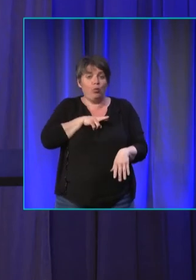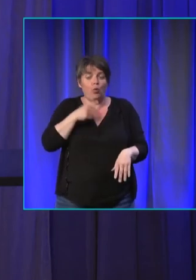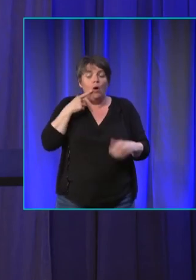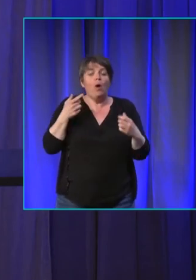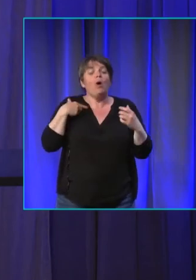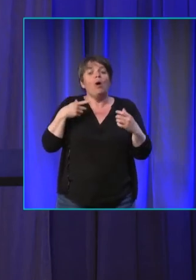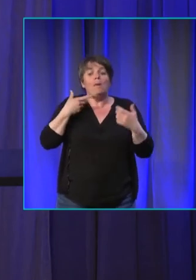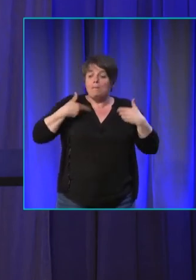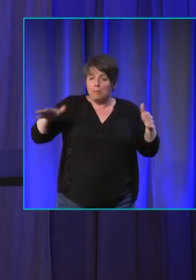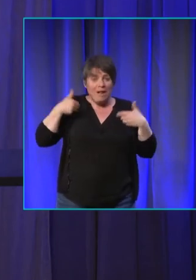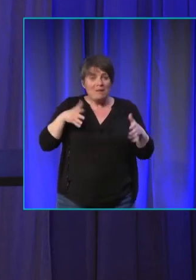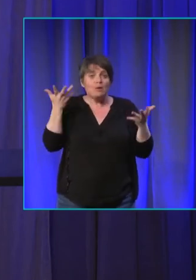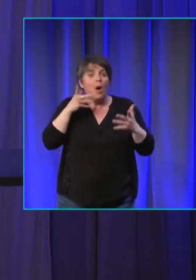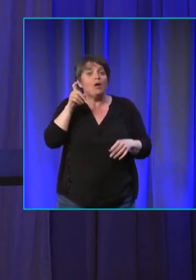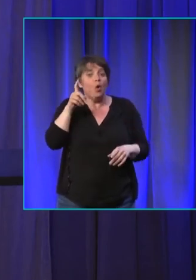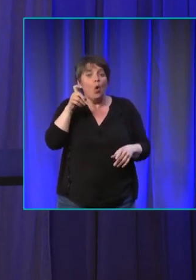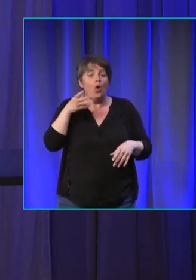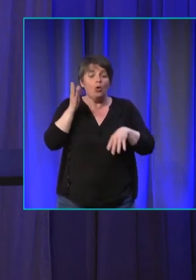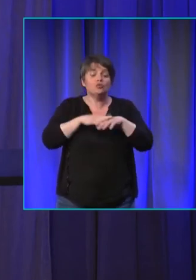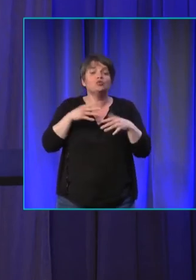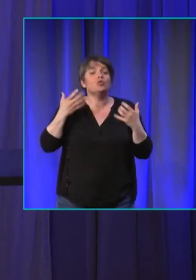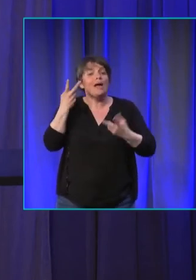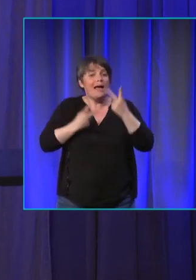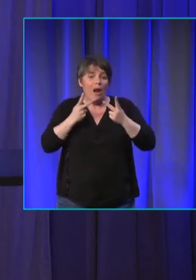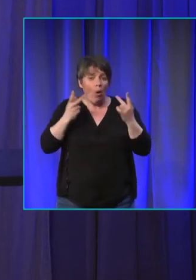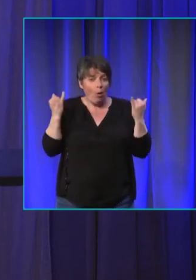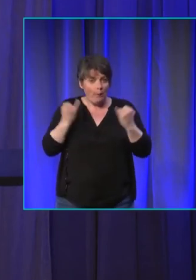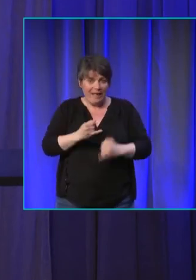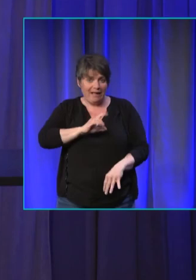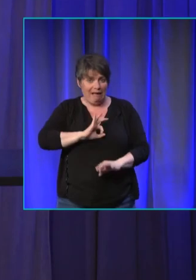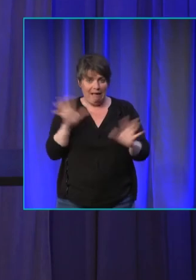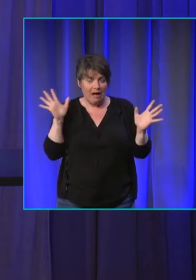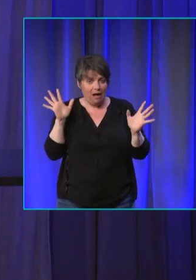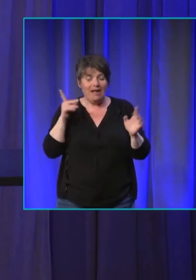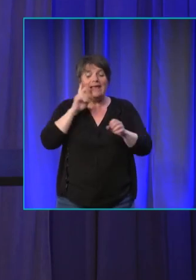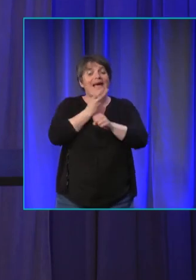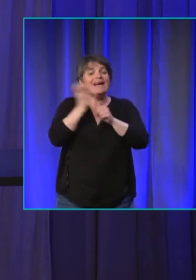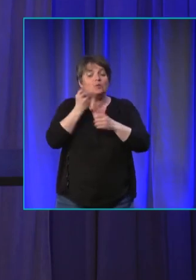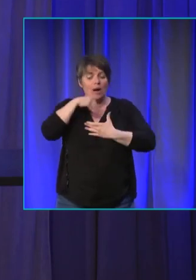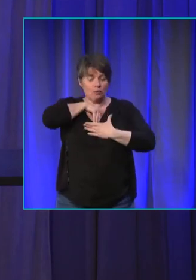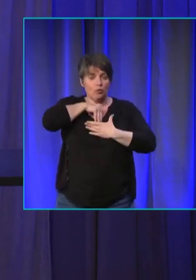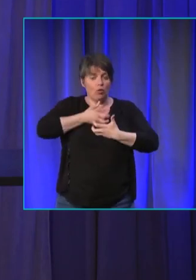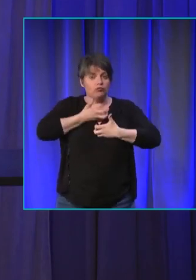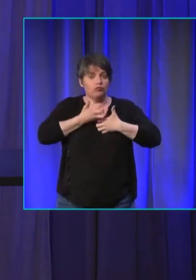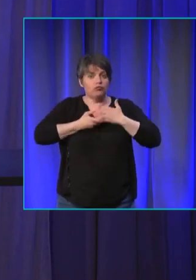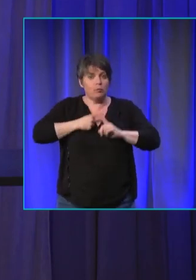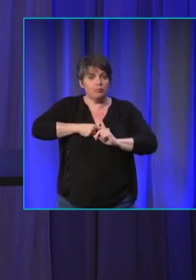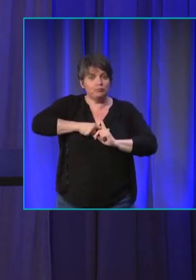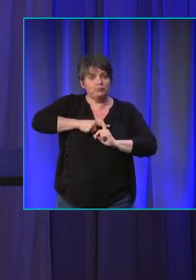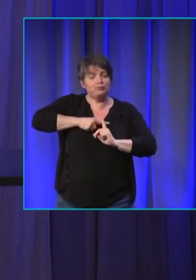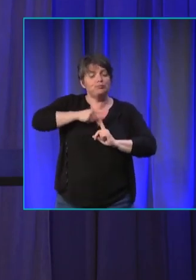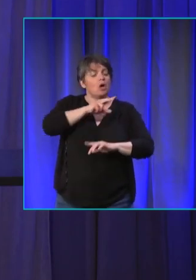poids, vous perdez de l'eau que vous reprenez après. Mais le risque, voilà, c'est que votre température interne passe de 37,5